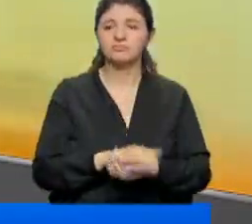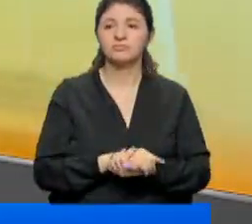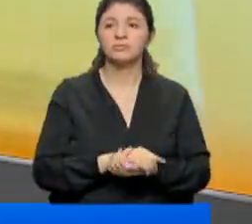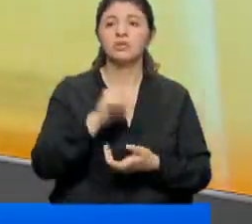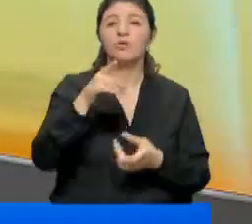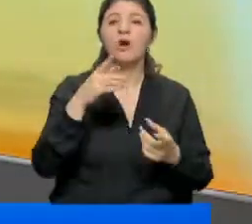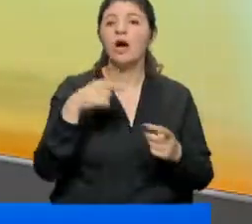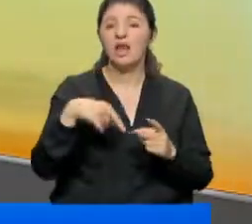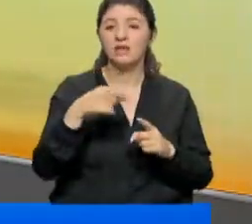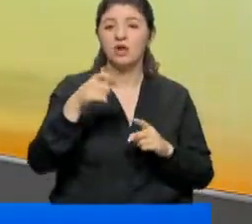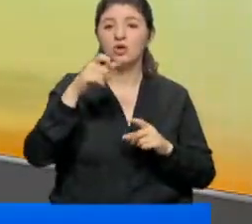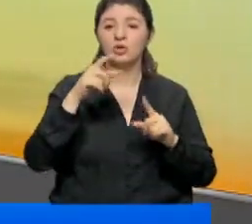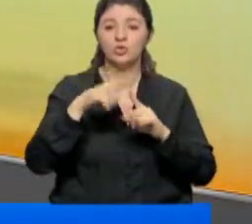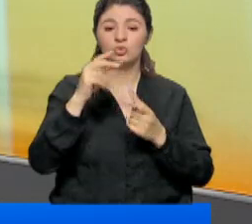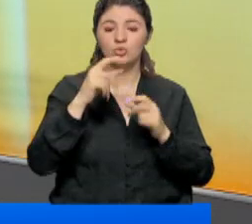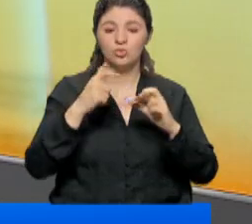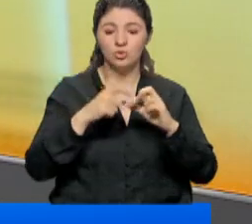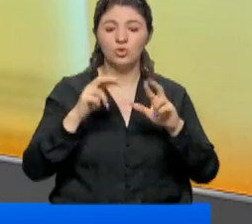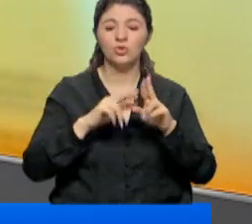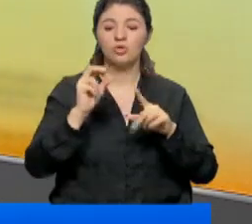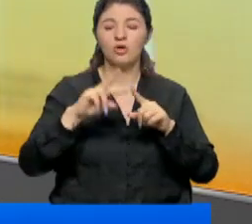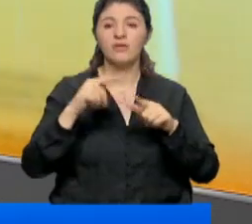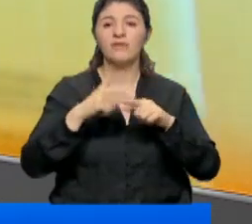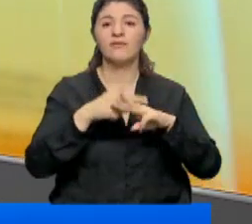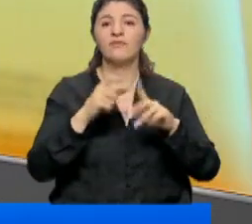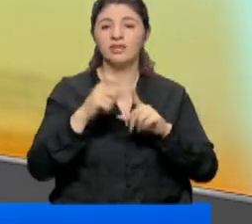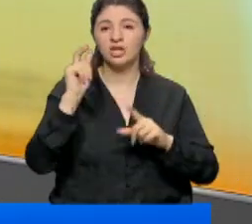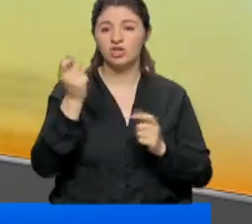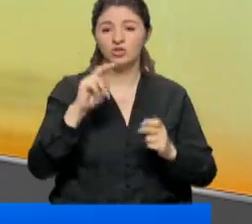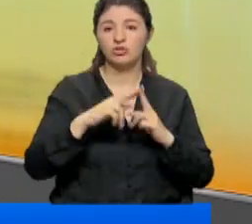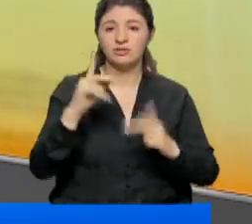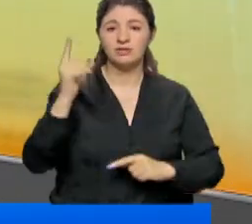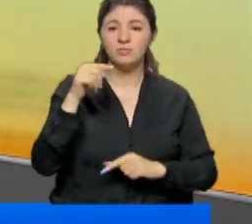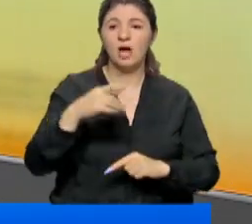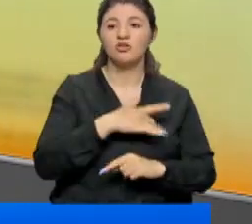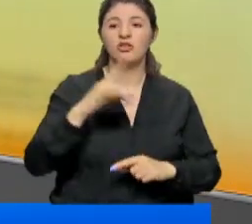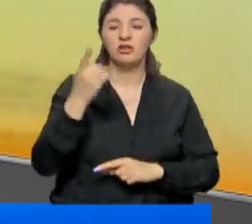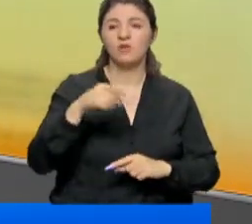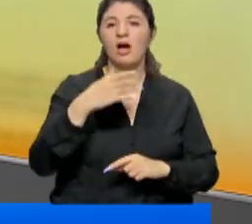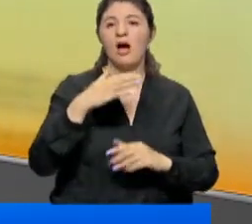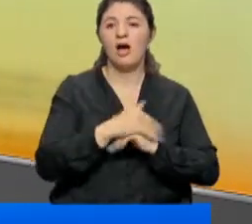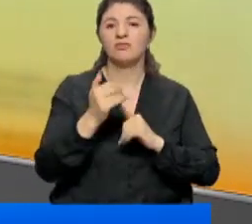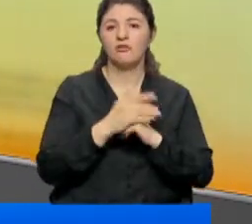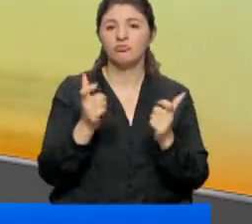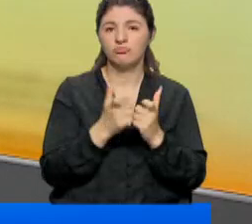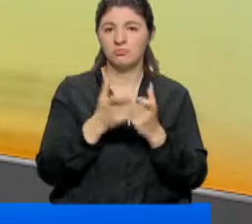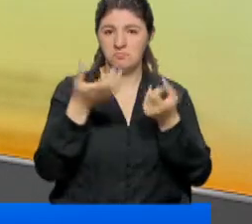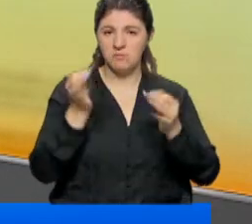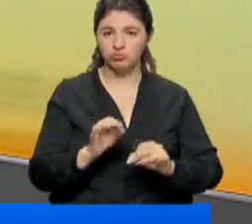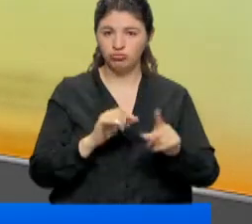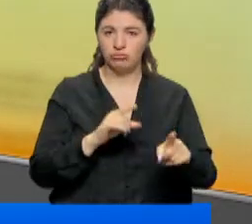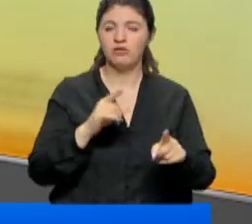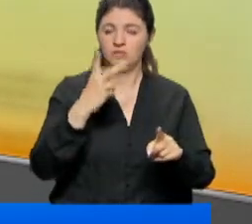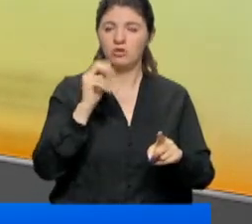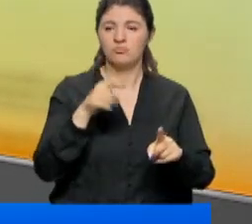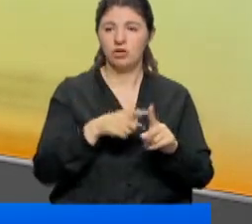bu arada tür konfet İş dünyasının liderleri Anadolu liderleri Bugün Antalya'da toplantıya başlıyorlar